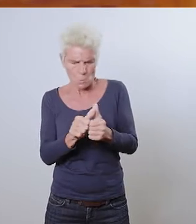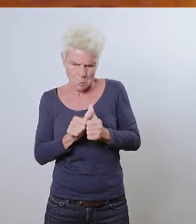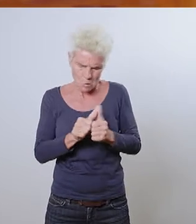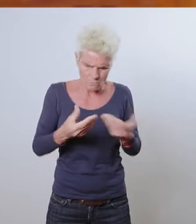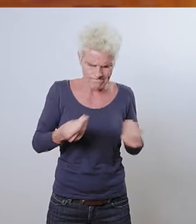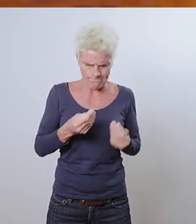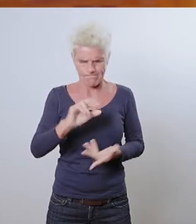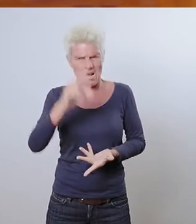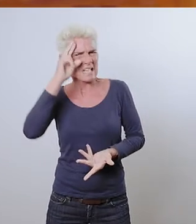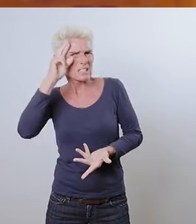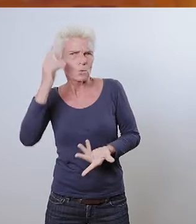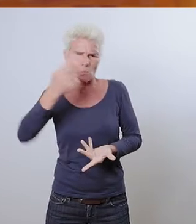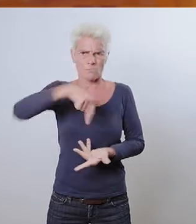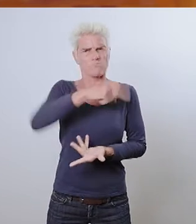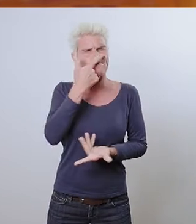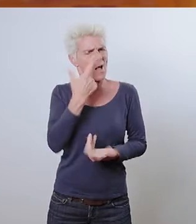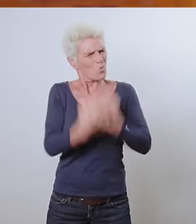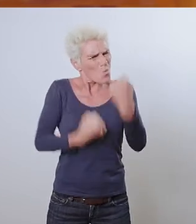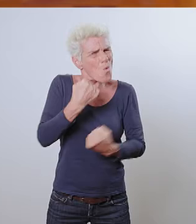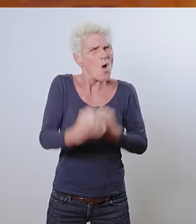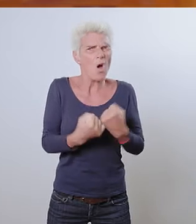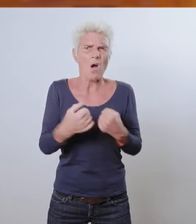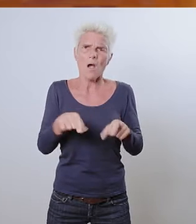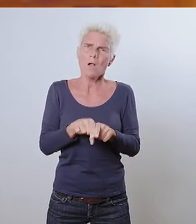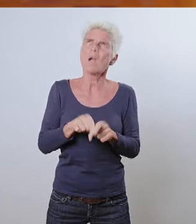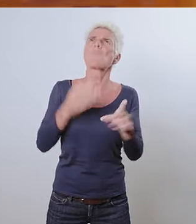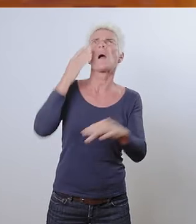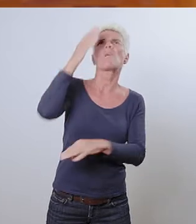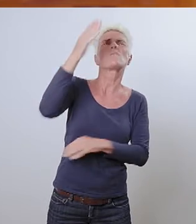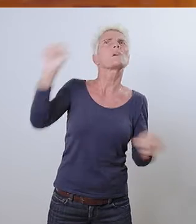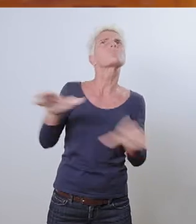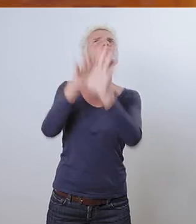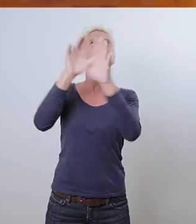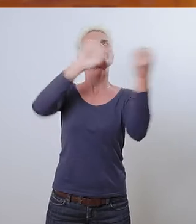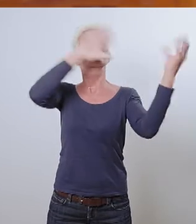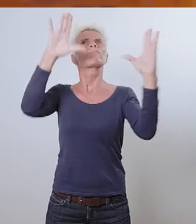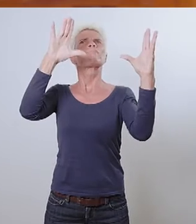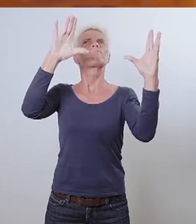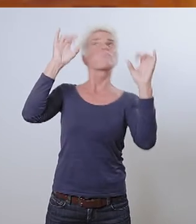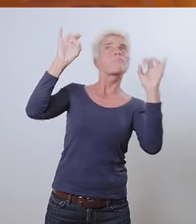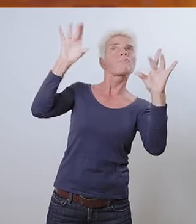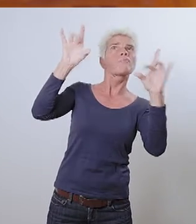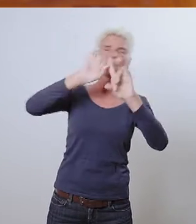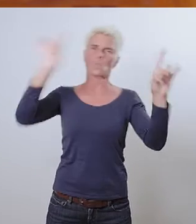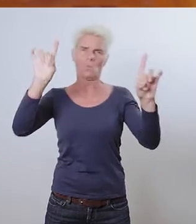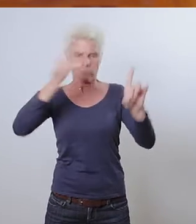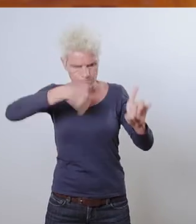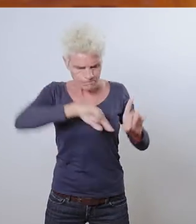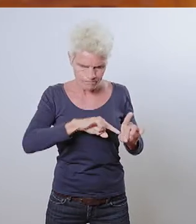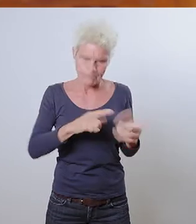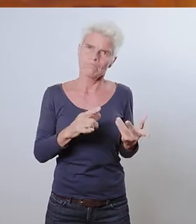mot tous ces jours douloureux ne doivent pas nous faire renault si à l'avenir c'est donc avec responsabilité